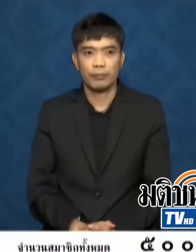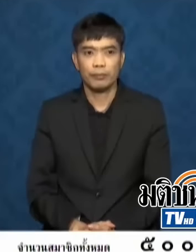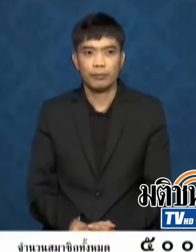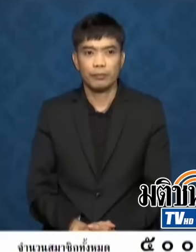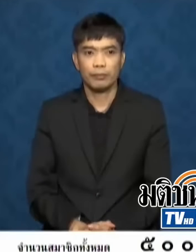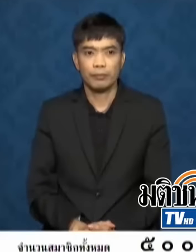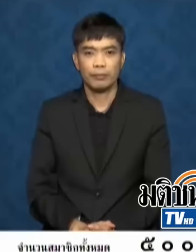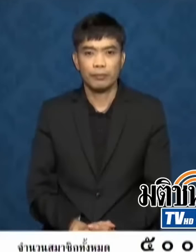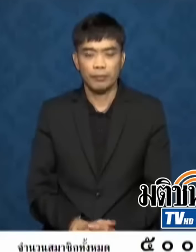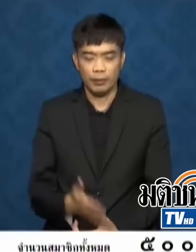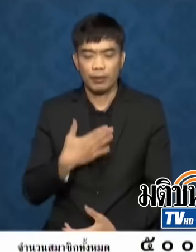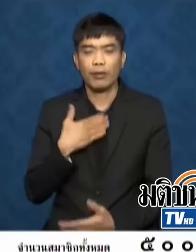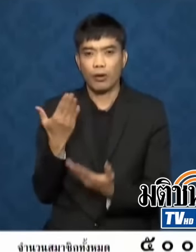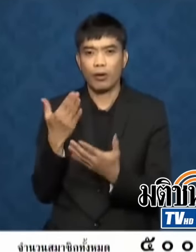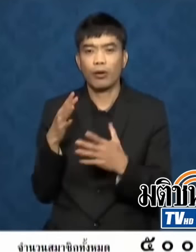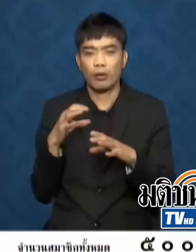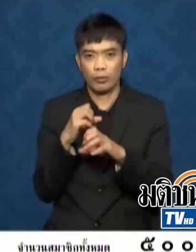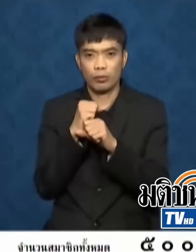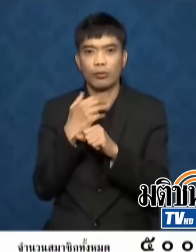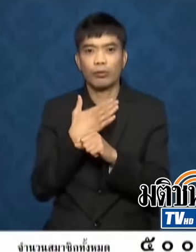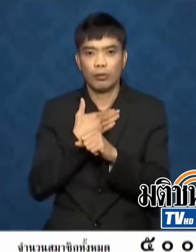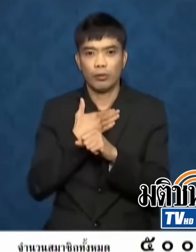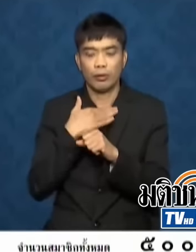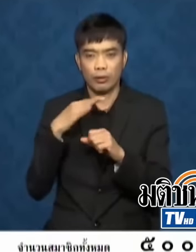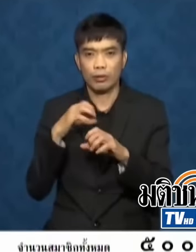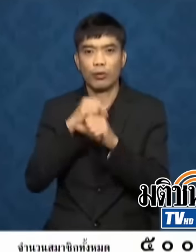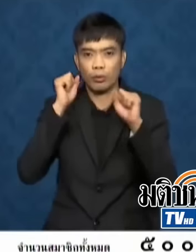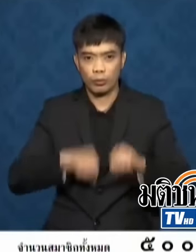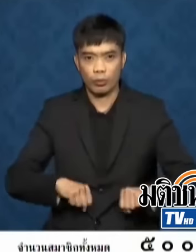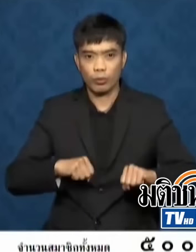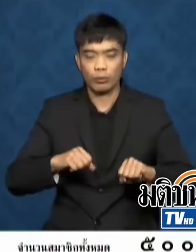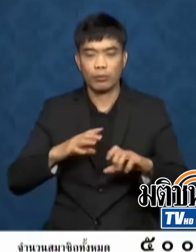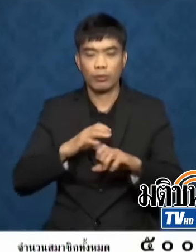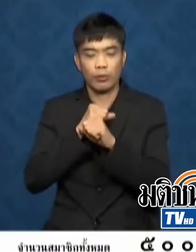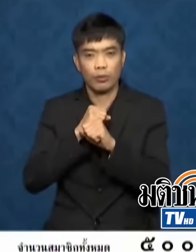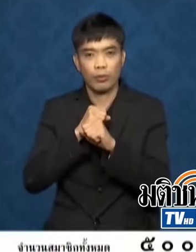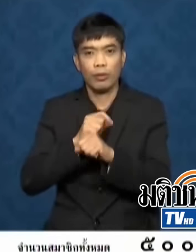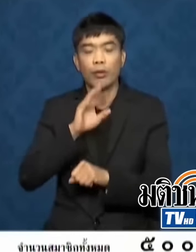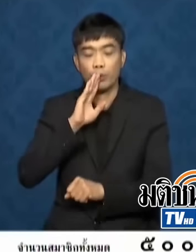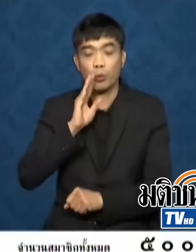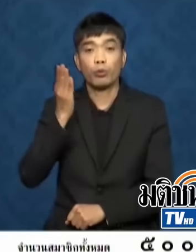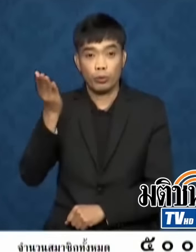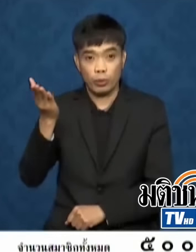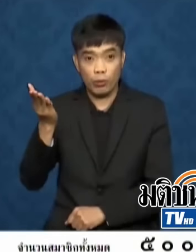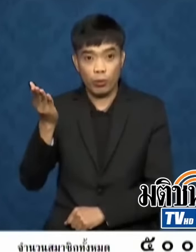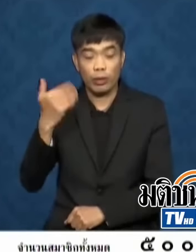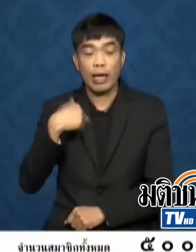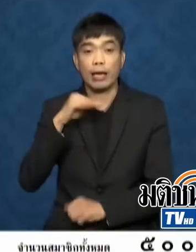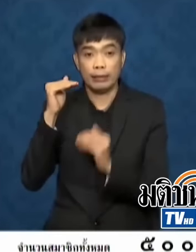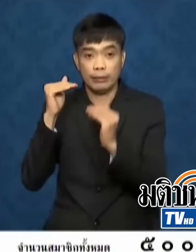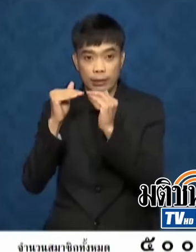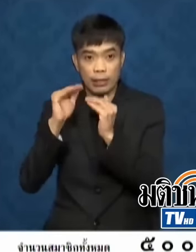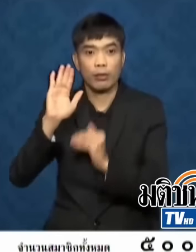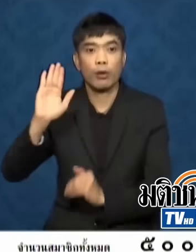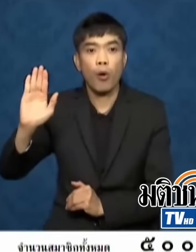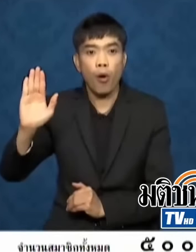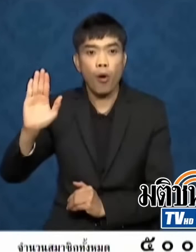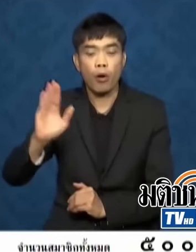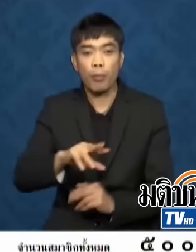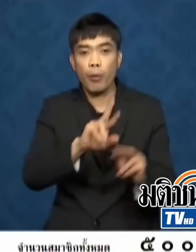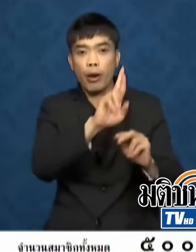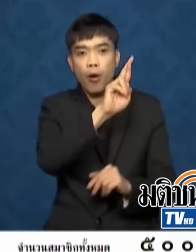ก็ผมขอให้ผมได้วินิจฉัยครับคือประเด็นก็คือตรงที่ว่าคุณณัฐวุฒิมีสิทธิ์จะพูดได้เพราะว่าท่านรัฐมนตรีได้พา